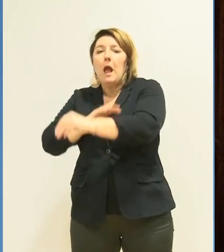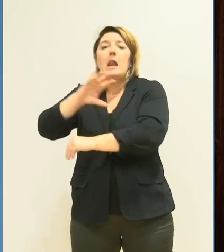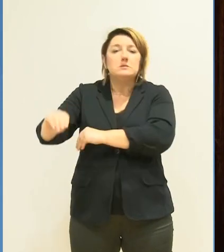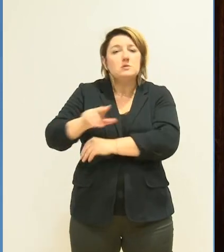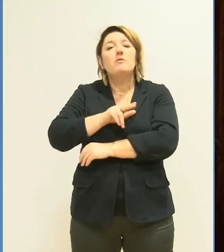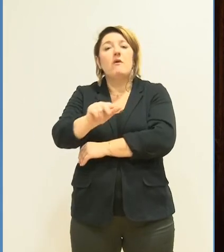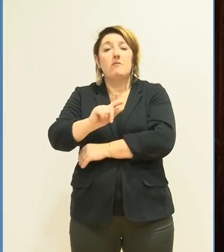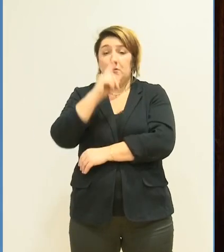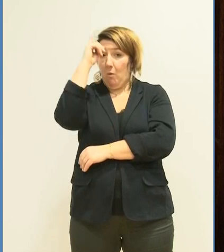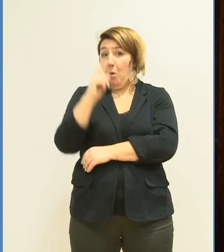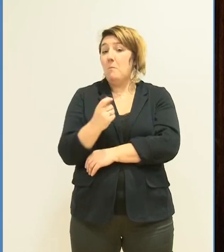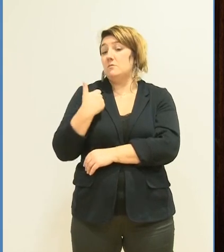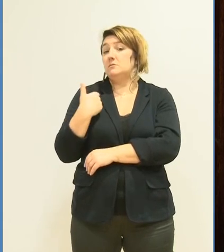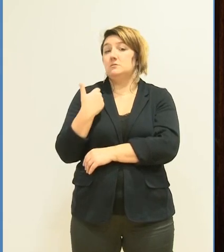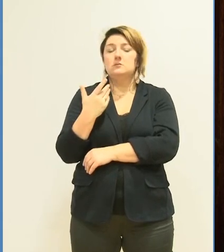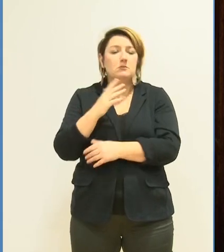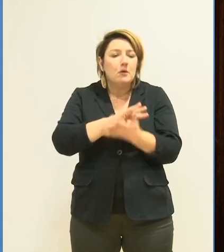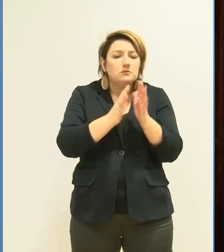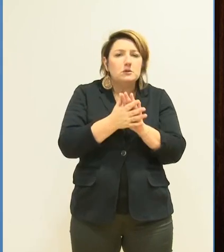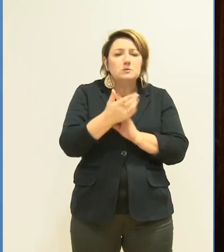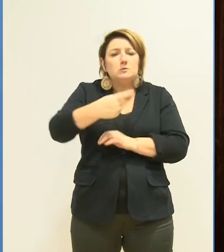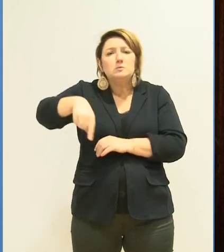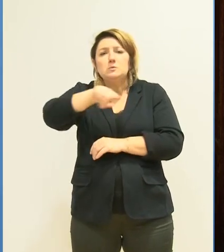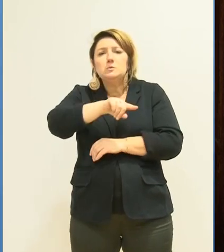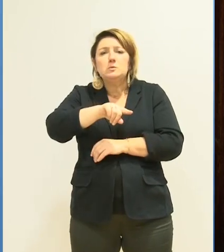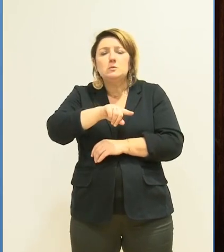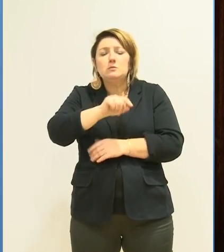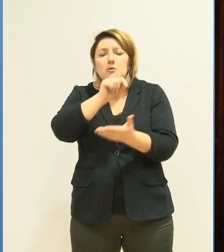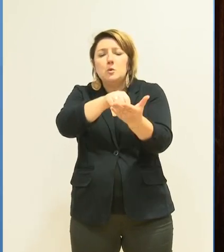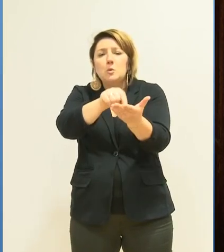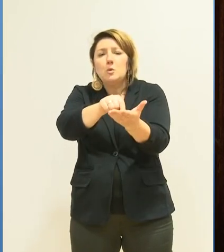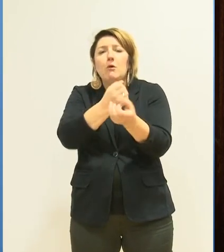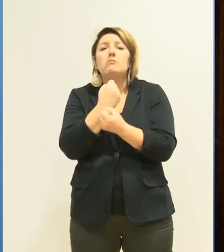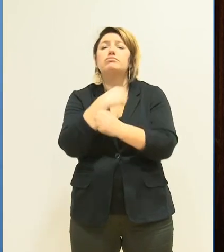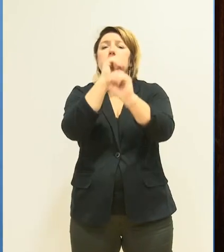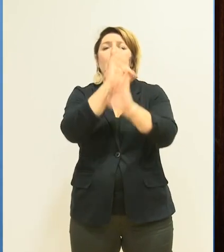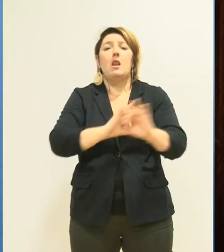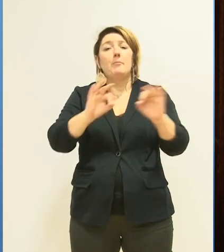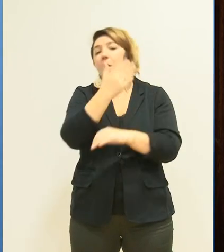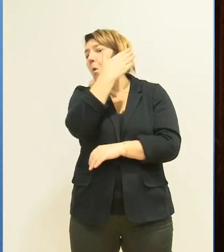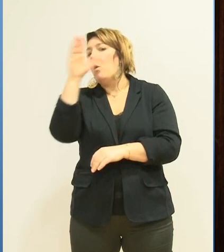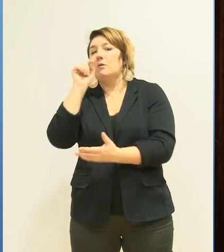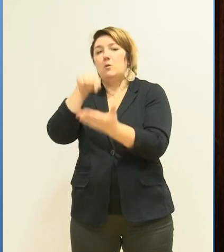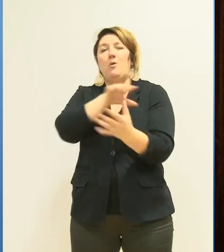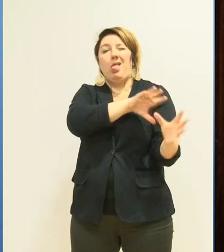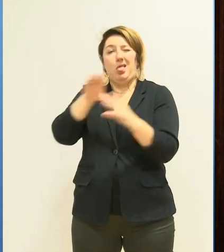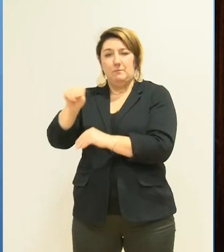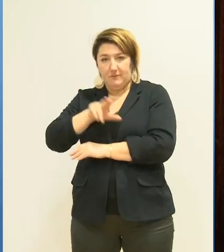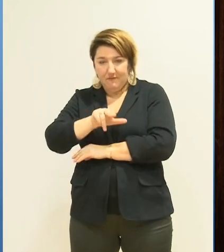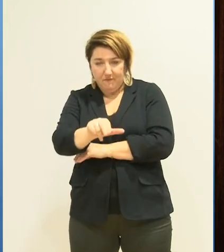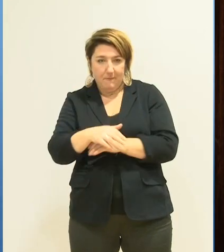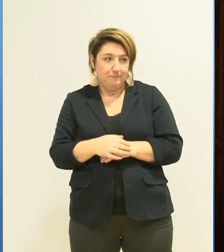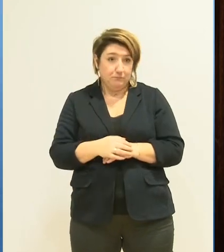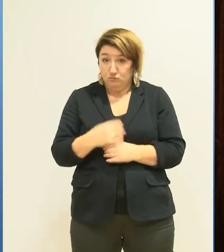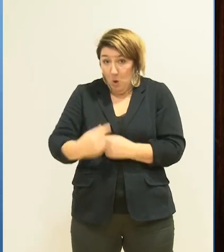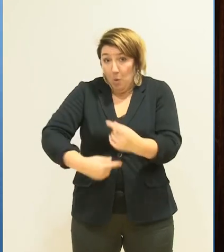déjà engagée pour certaines associations qui occupent certains lieux je pense qu'il faut dissocier ce